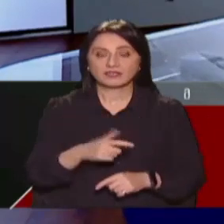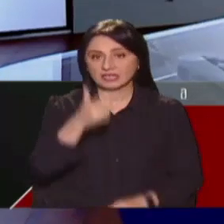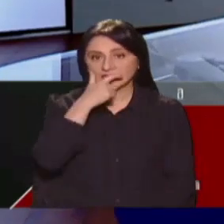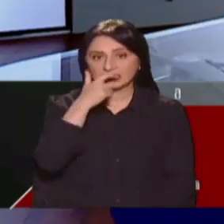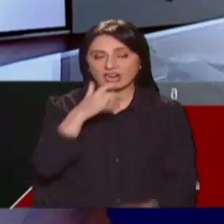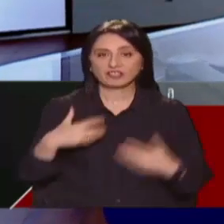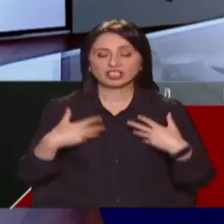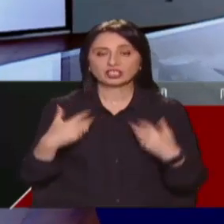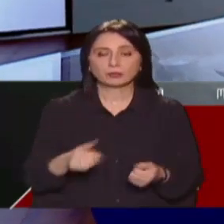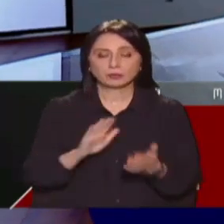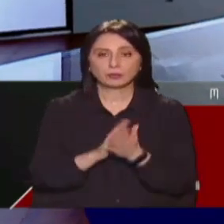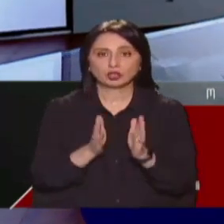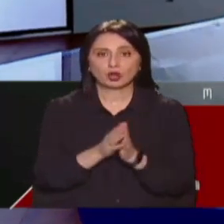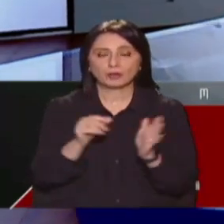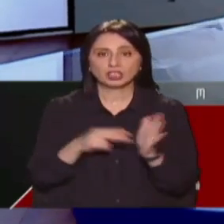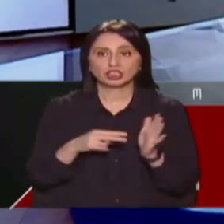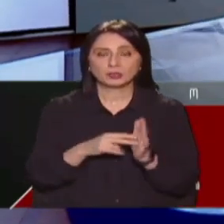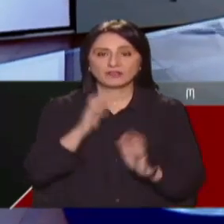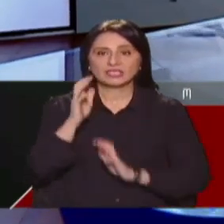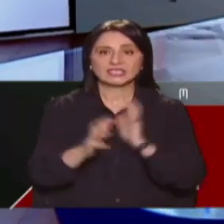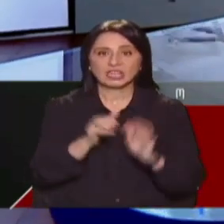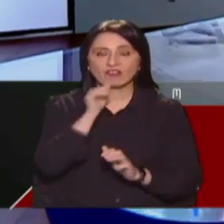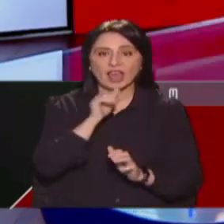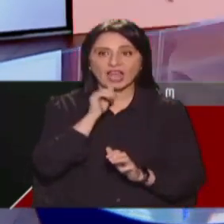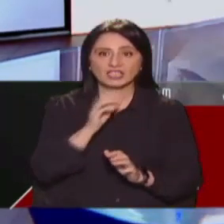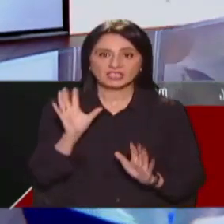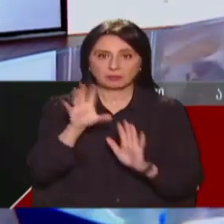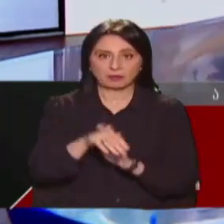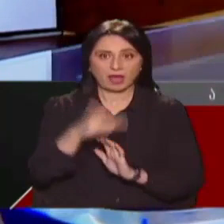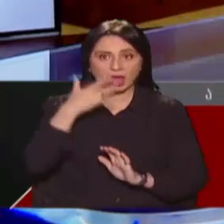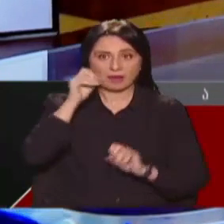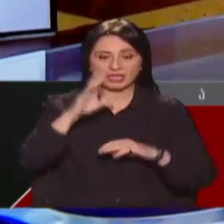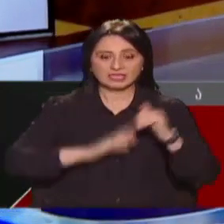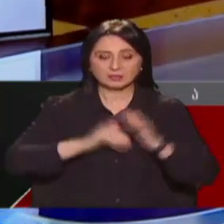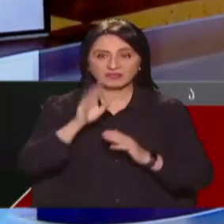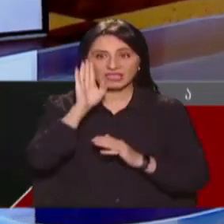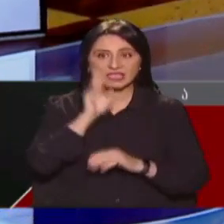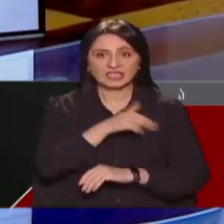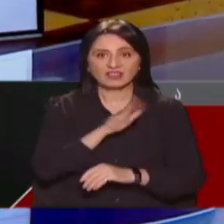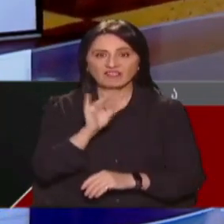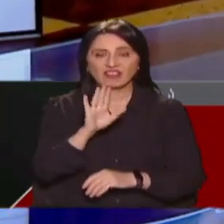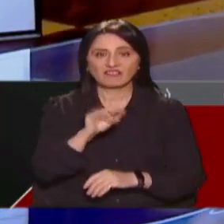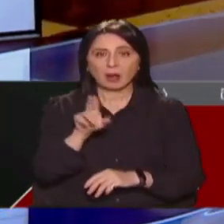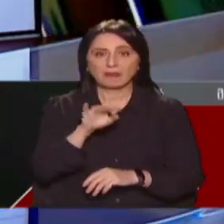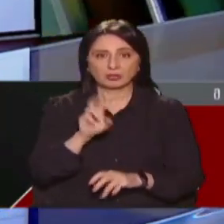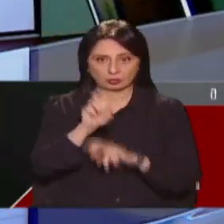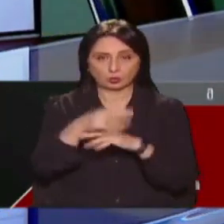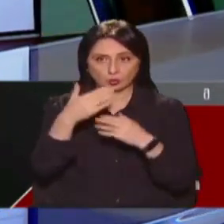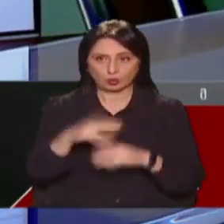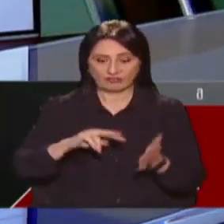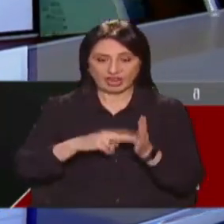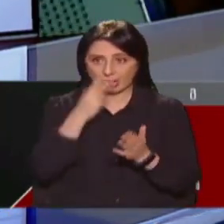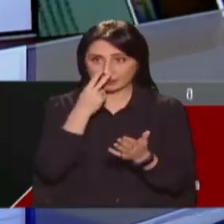Mihail Saakashvili, ჯანმრთელობის მდგომარეობის შეფასებაში, საერთაშორისო ექსპერტები ერთობიან ამერიკელი სპეციალისტები დილიდან კლინიკა ვივა მედში იმყოფებიან.